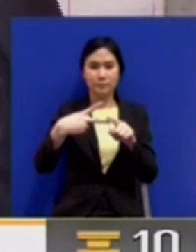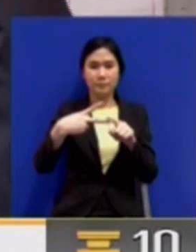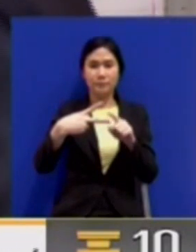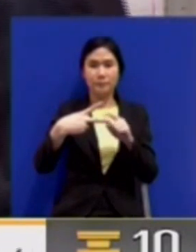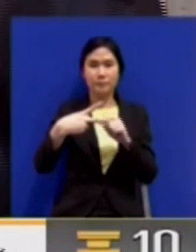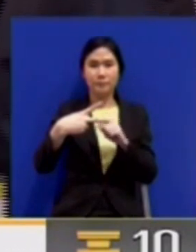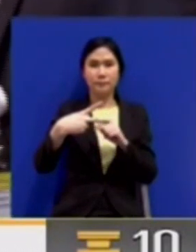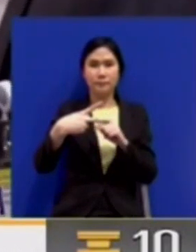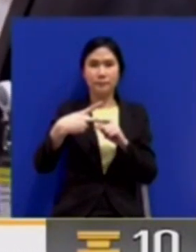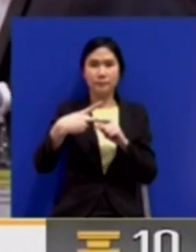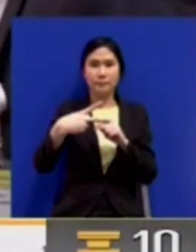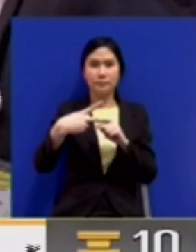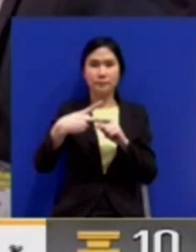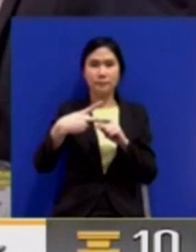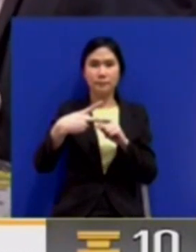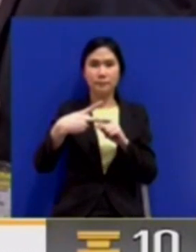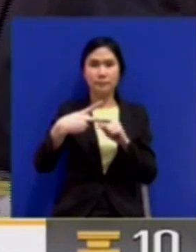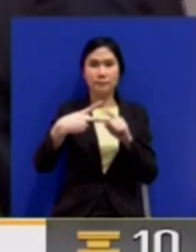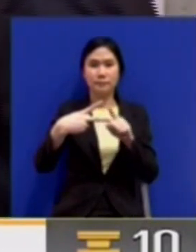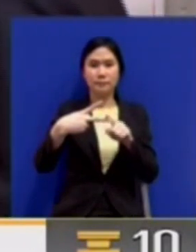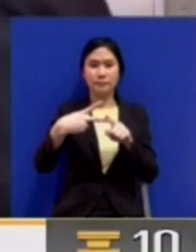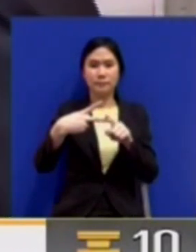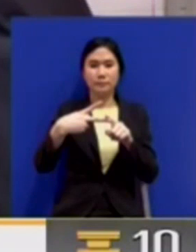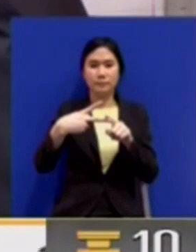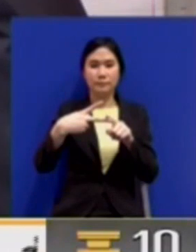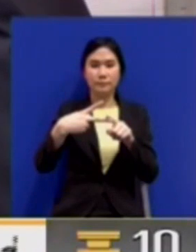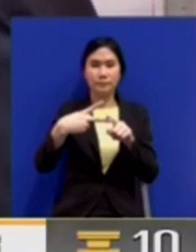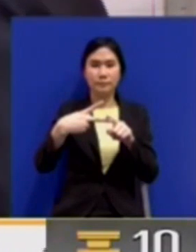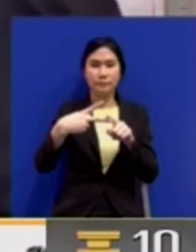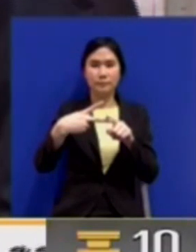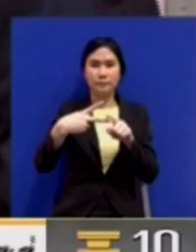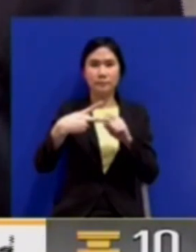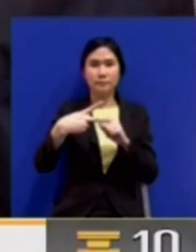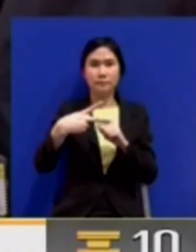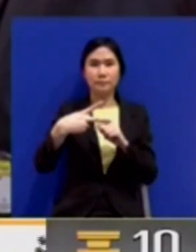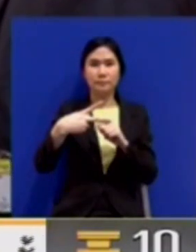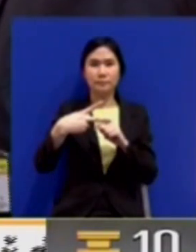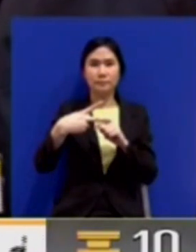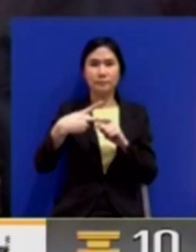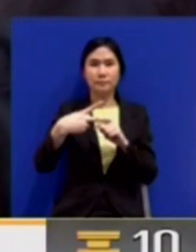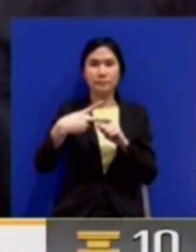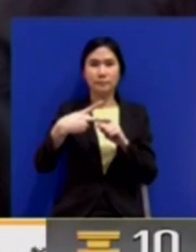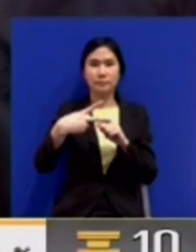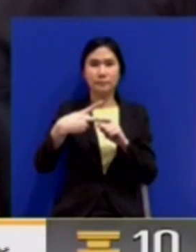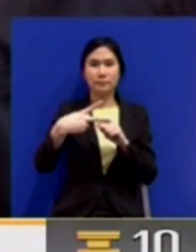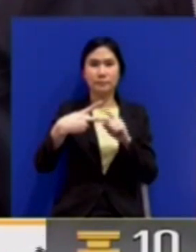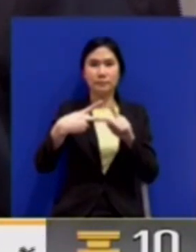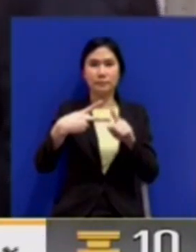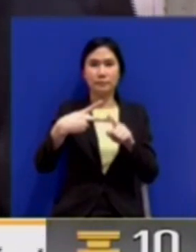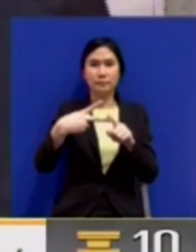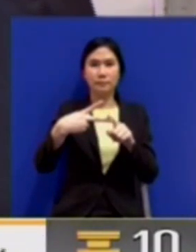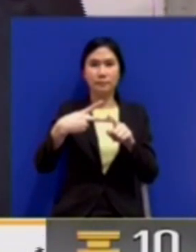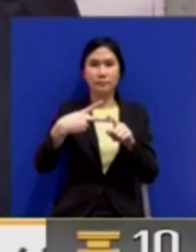คุณชวนหลีกภัยจะได้เป็นประธานสภาผู้แทนราษฎรหรือไม่อย่างไรเดี๋ยวเราจะเกาะติดประเด็นเรื่องนี้กันนะคะพี่โสคะเพ